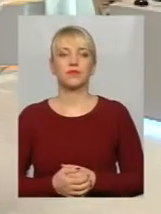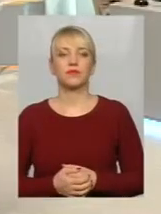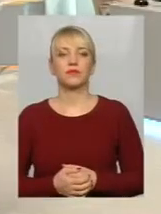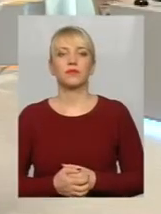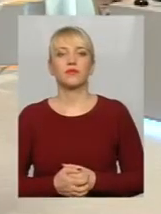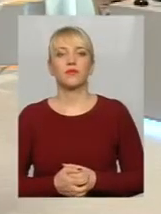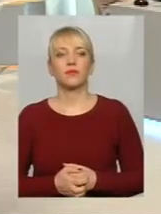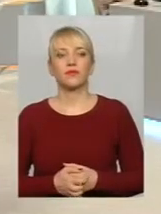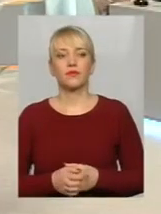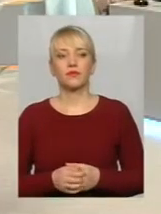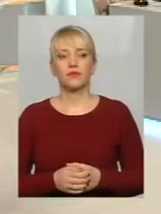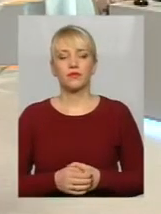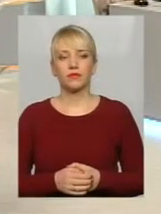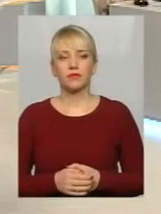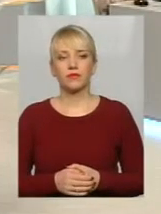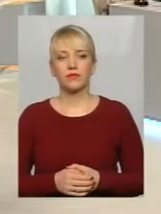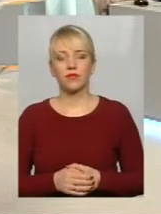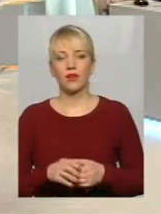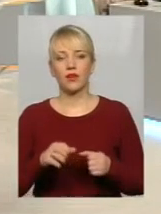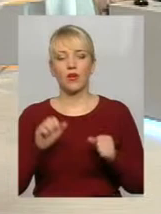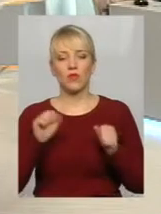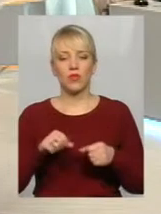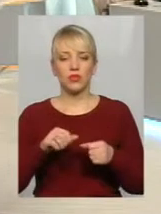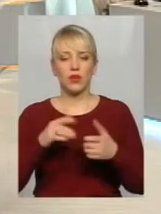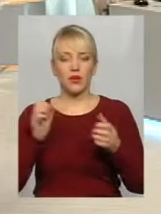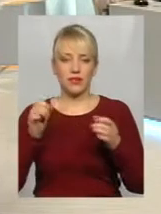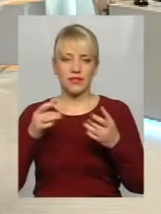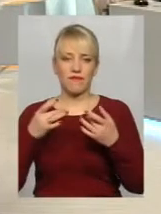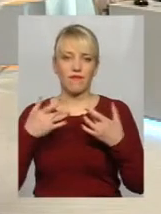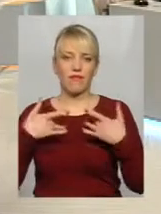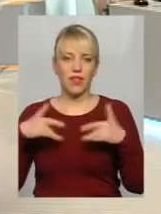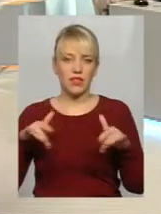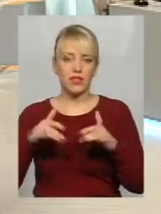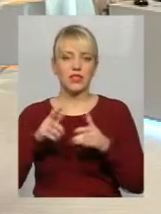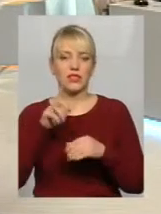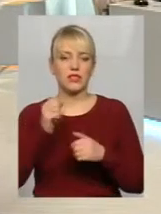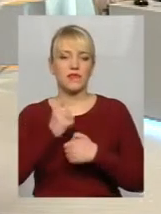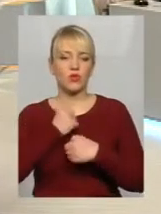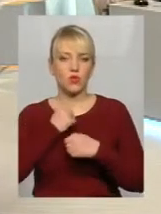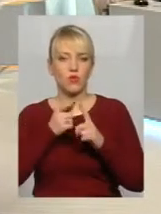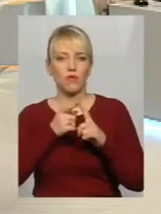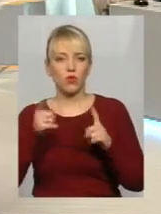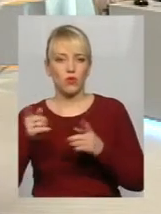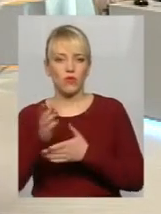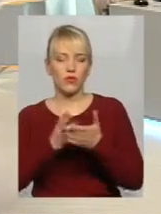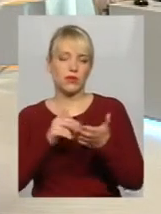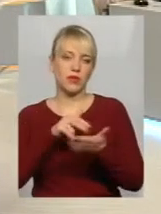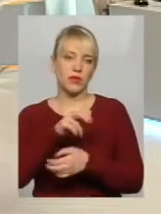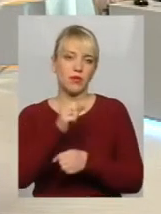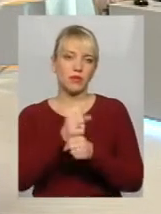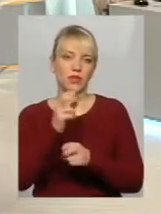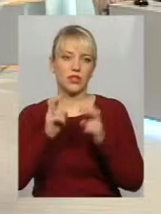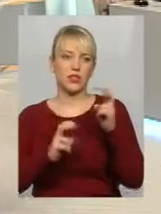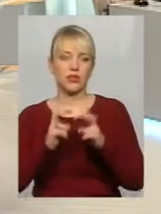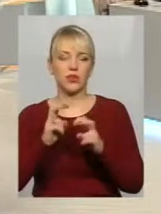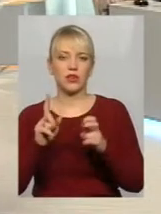тоді може стоять контрактниками, так? Може стати на військовий облік, не обов'язково, він може звільнитися з військової служби, якщо строковий, і піти працювати на підприємстві, які